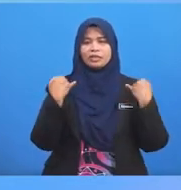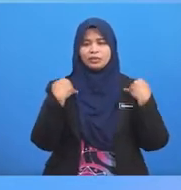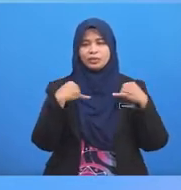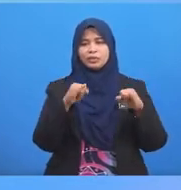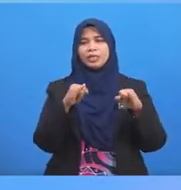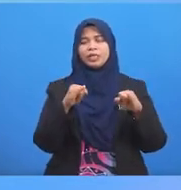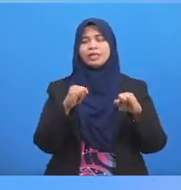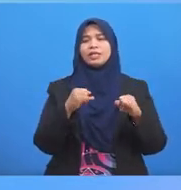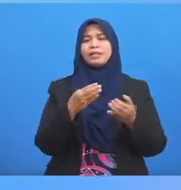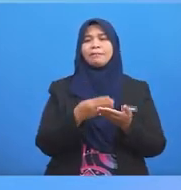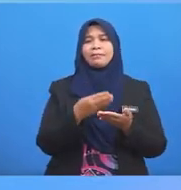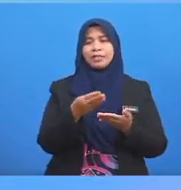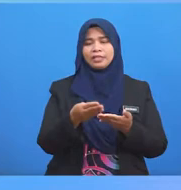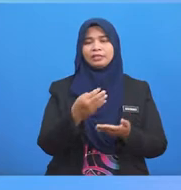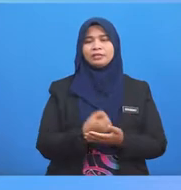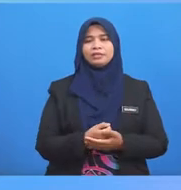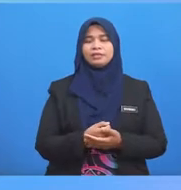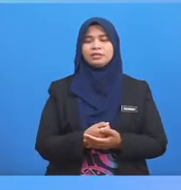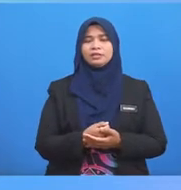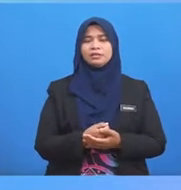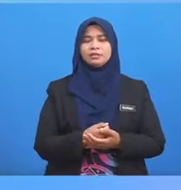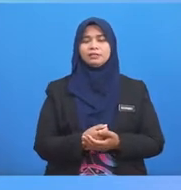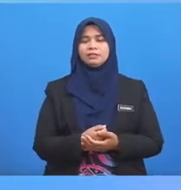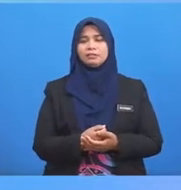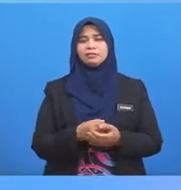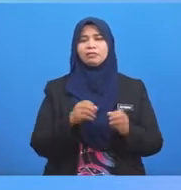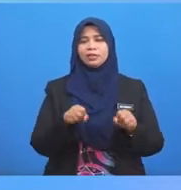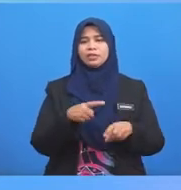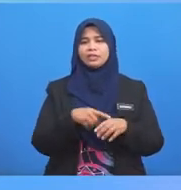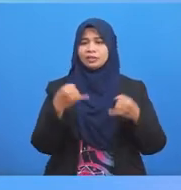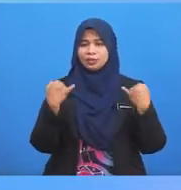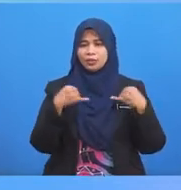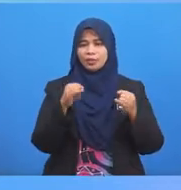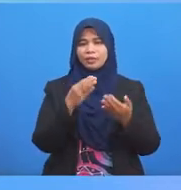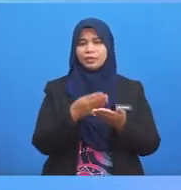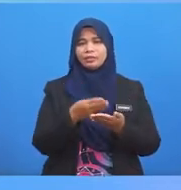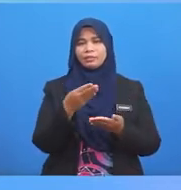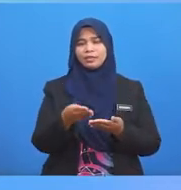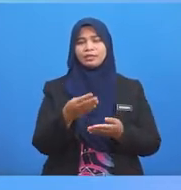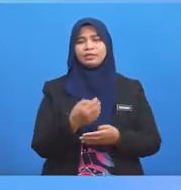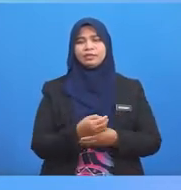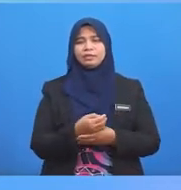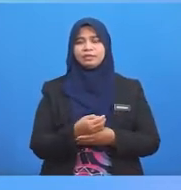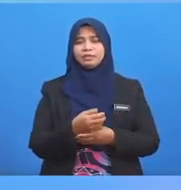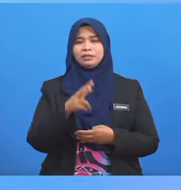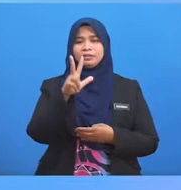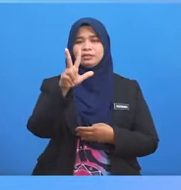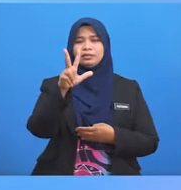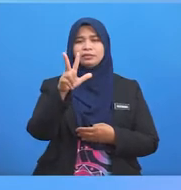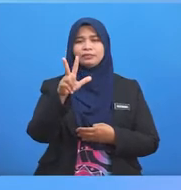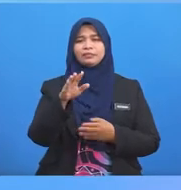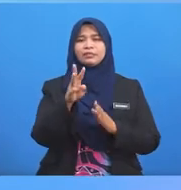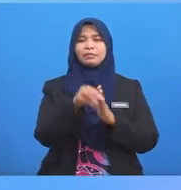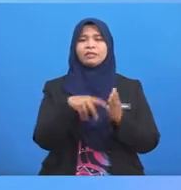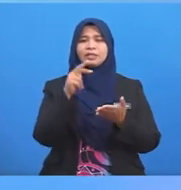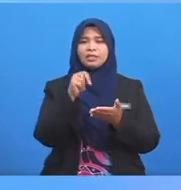emas Fatimah tadi boleh dijadikan cagaran kerana boleh dijual beli. Syarat ketiga,